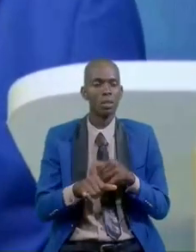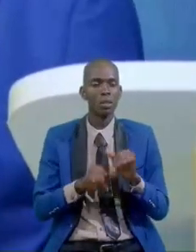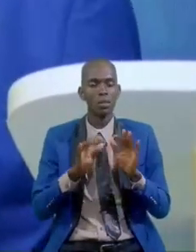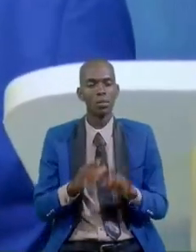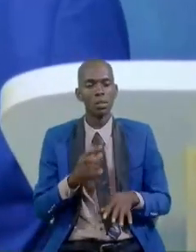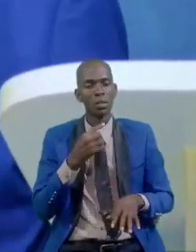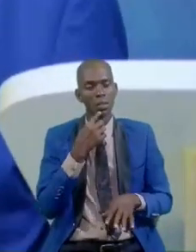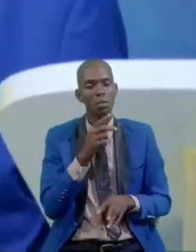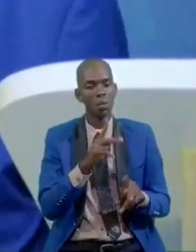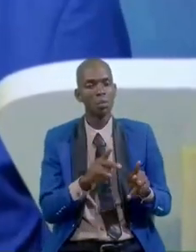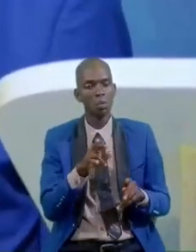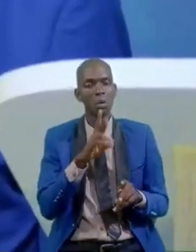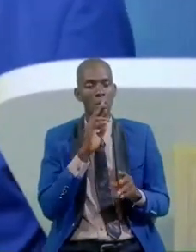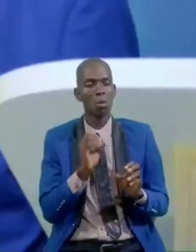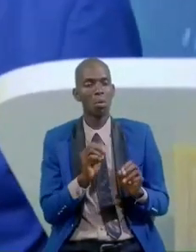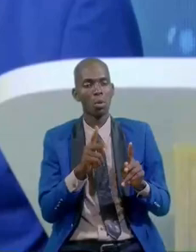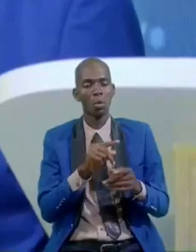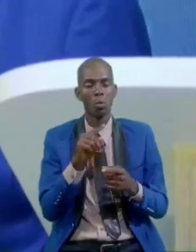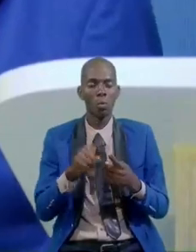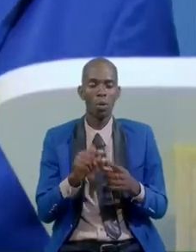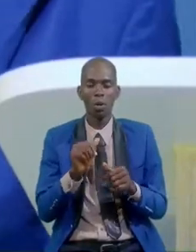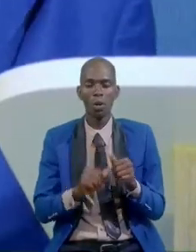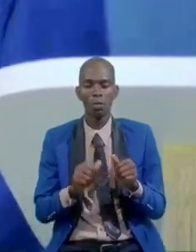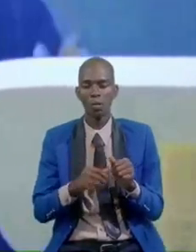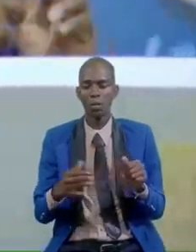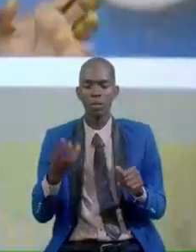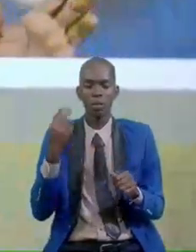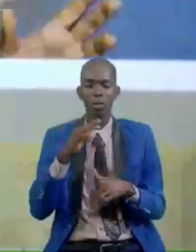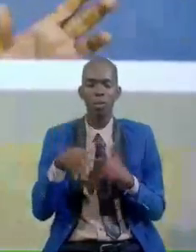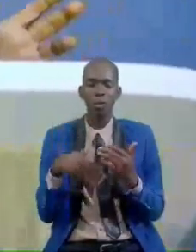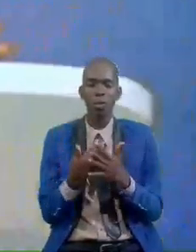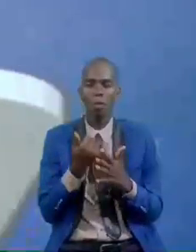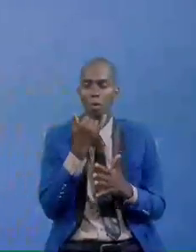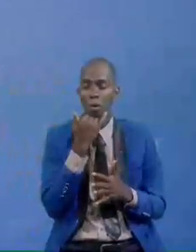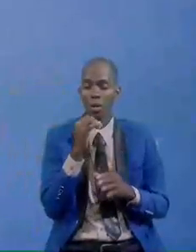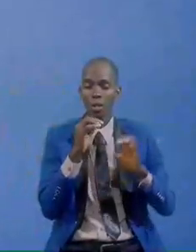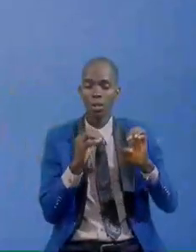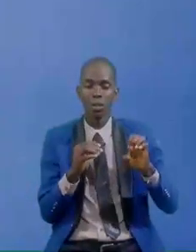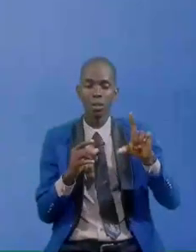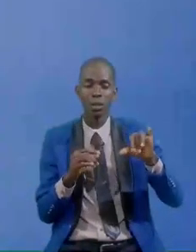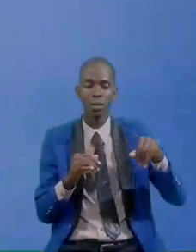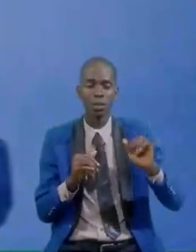leur disant que tout allait bien alors que tout était mauvais. Élie,